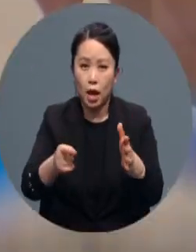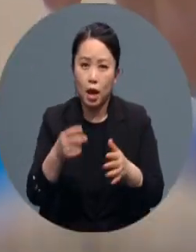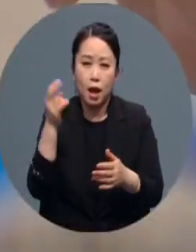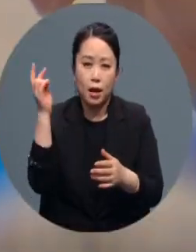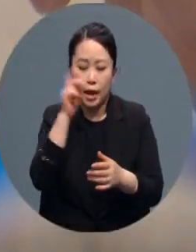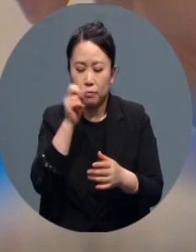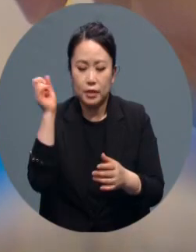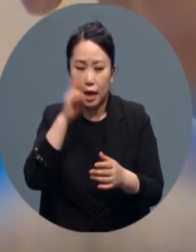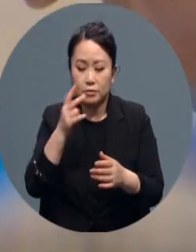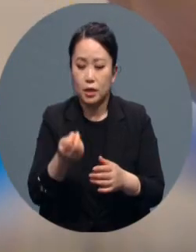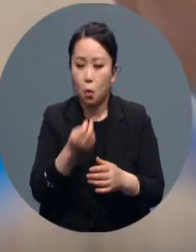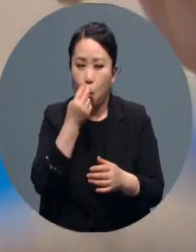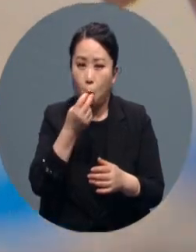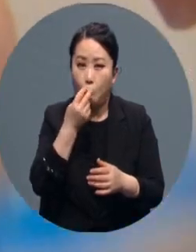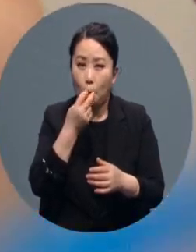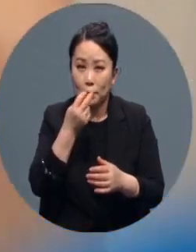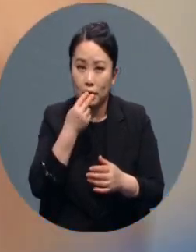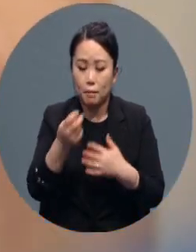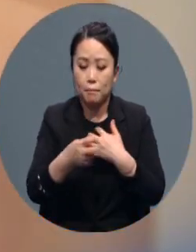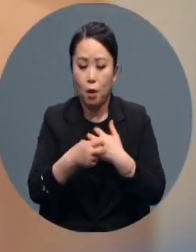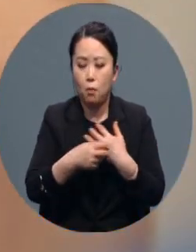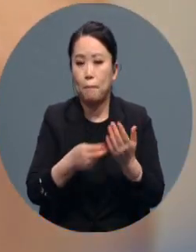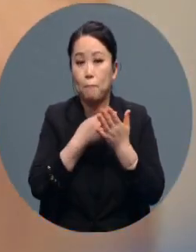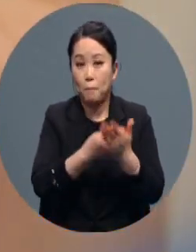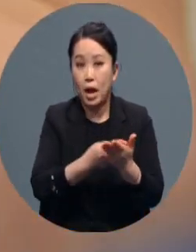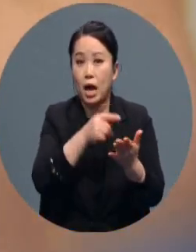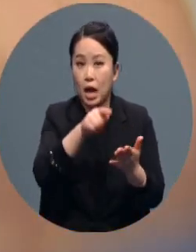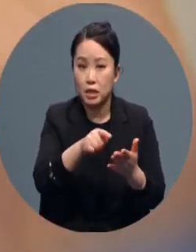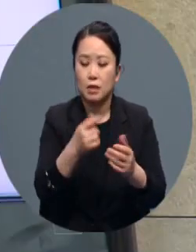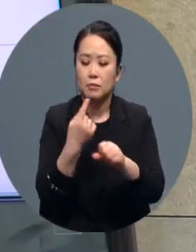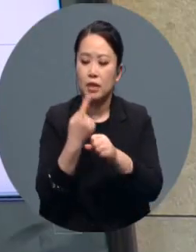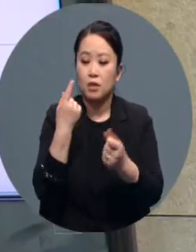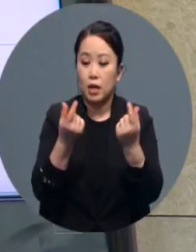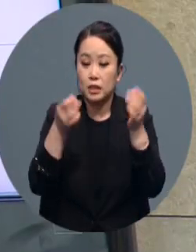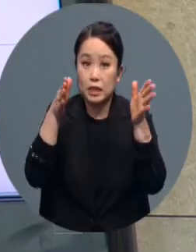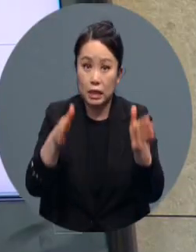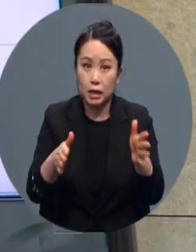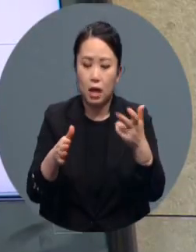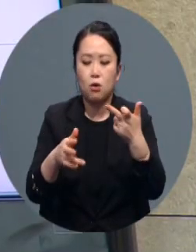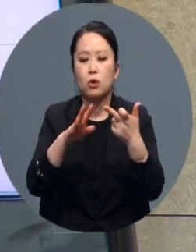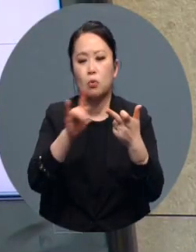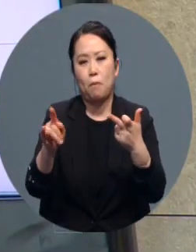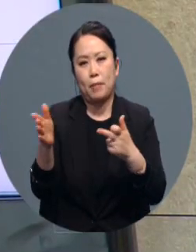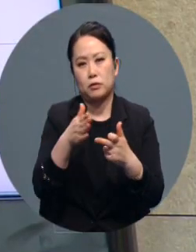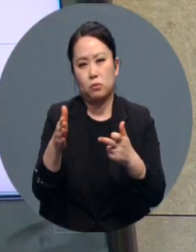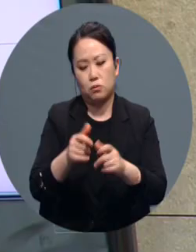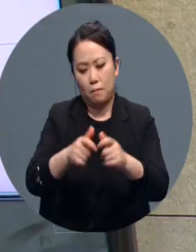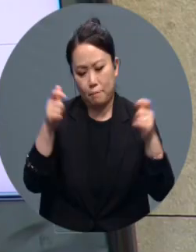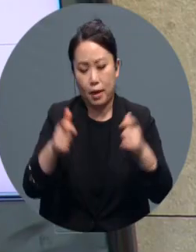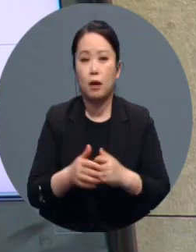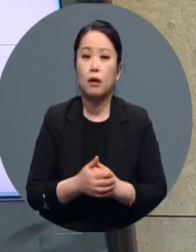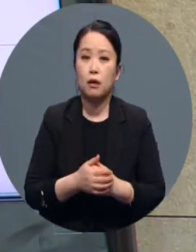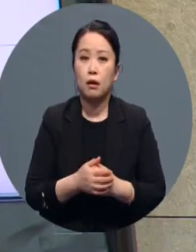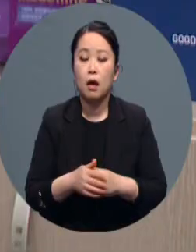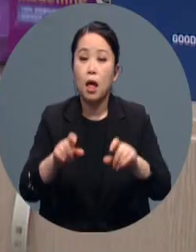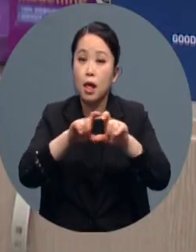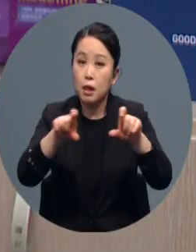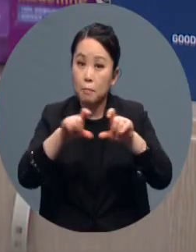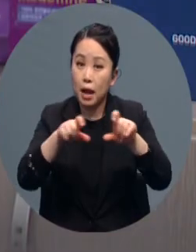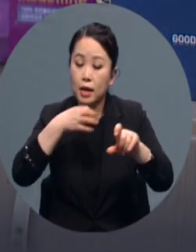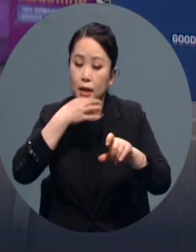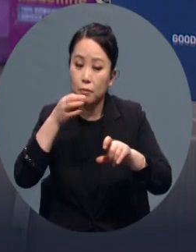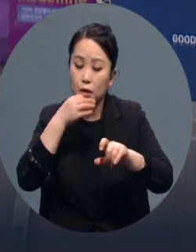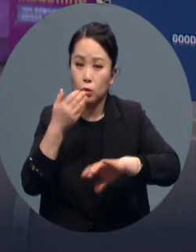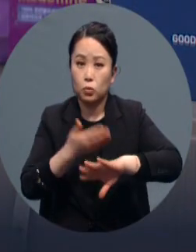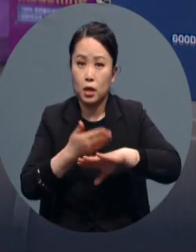수는 마스크 착용 의무가 유지되던 지난해 같은 기간과 비교해 17배 수준입니다. 일반 감기와 다르게